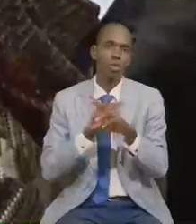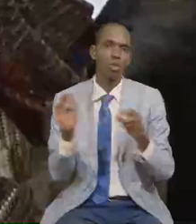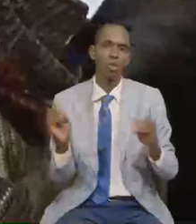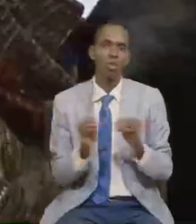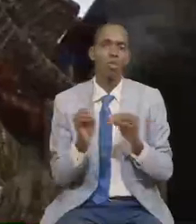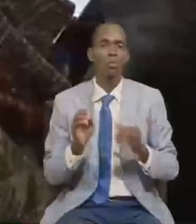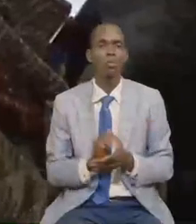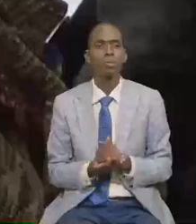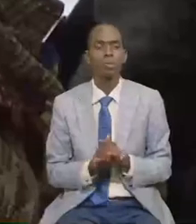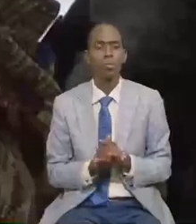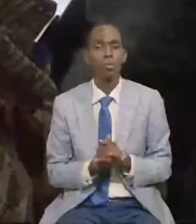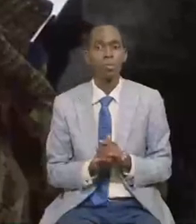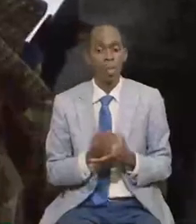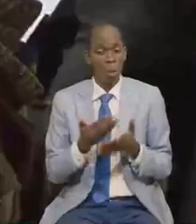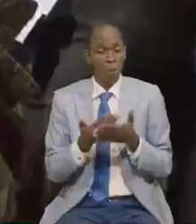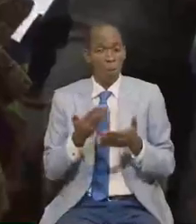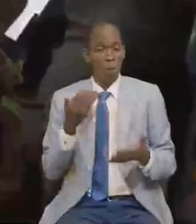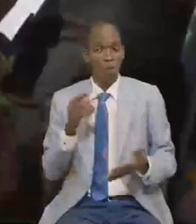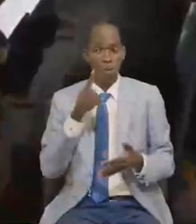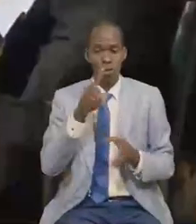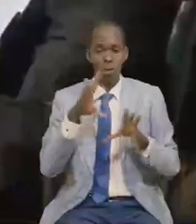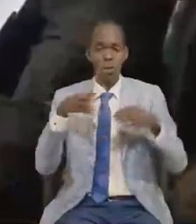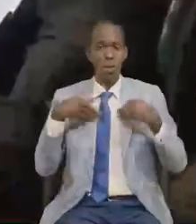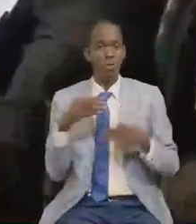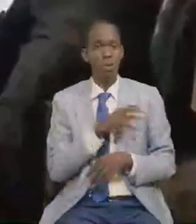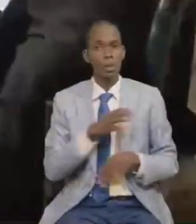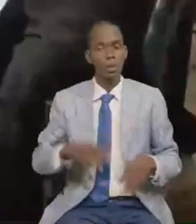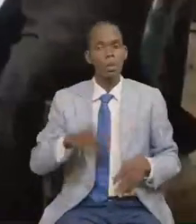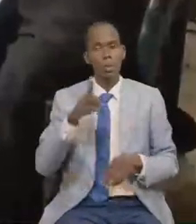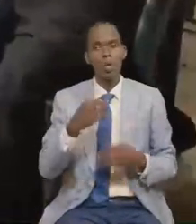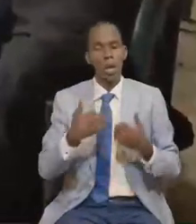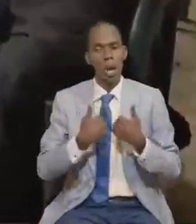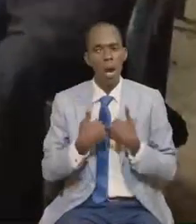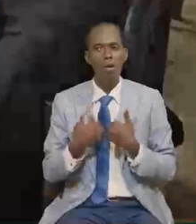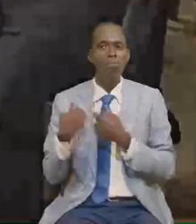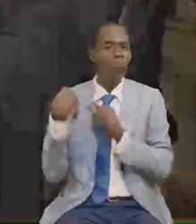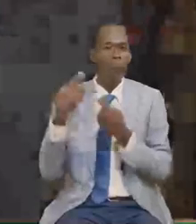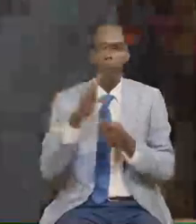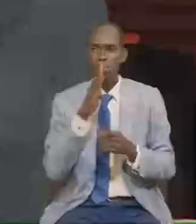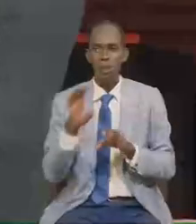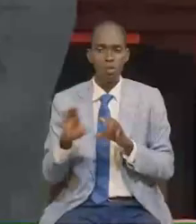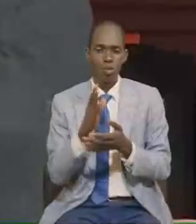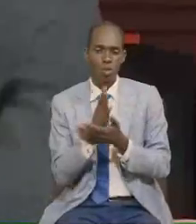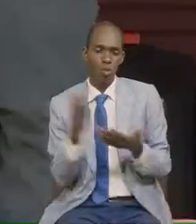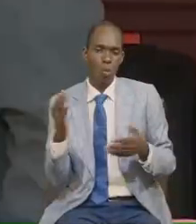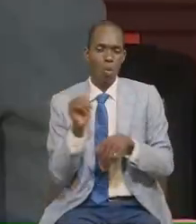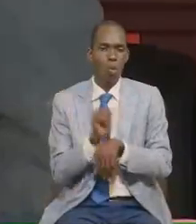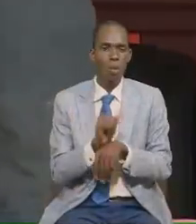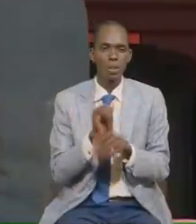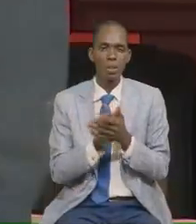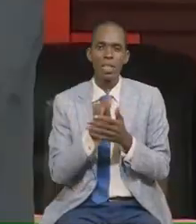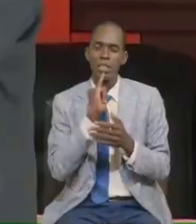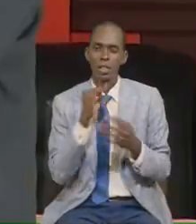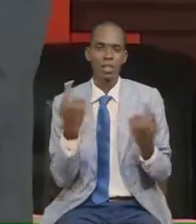que celui qui dérobait ne déro plus avant de venir à critique faisait un type de travail qui est pêcheur